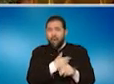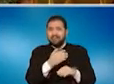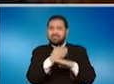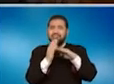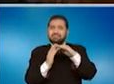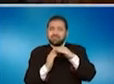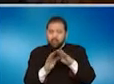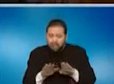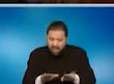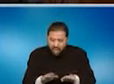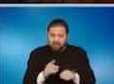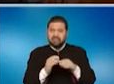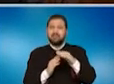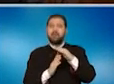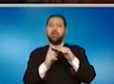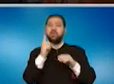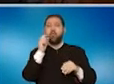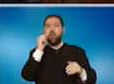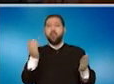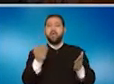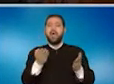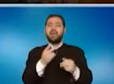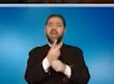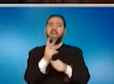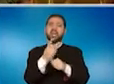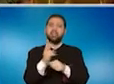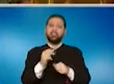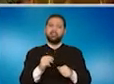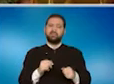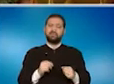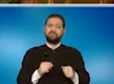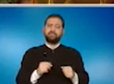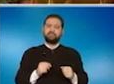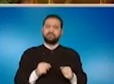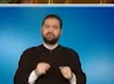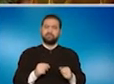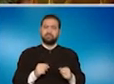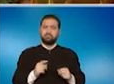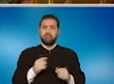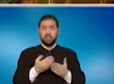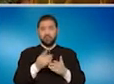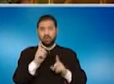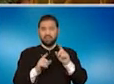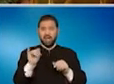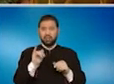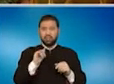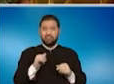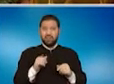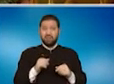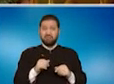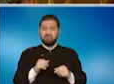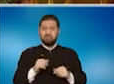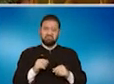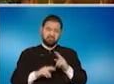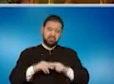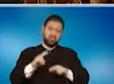și ucenicul acesta s-a umilit mult în fața Veghelasie, cum se poate umili? Pentru că dacă cineva umilește pe altcineva, nu-l ridică,